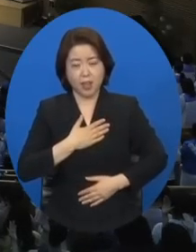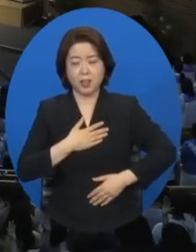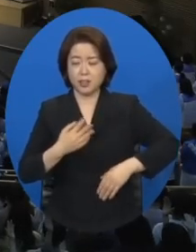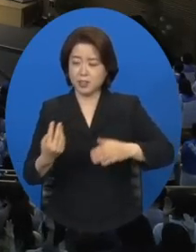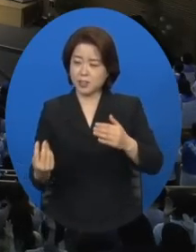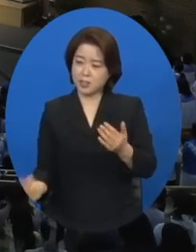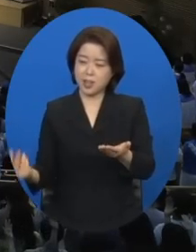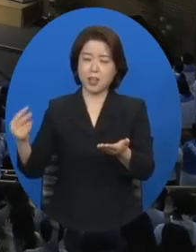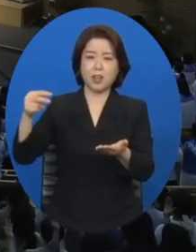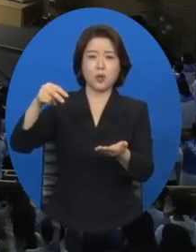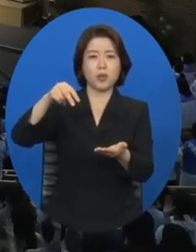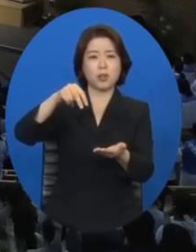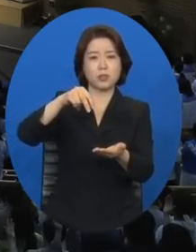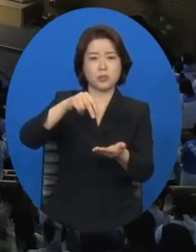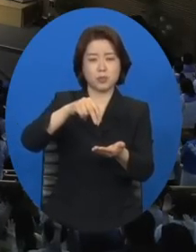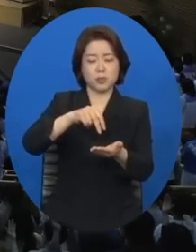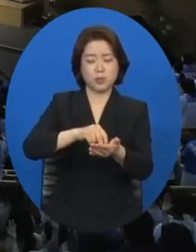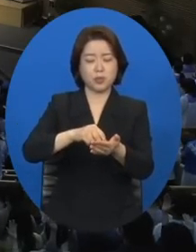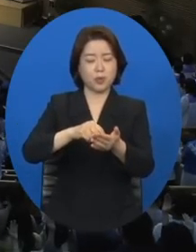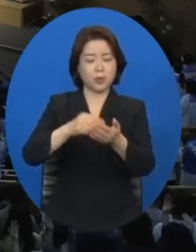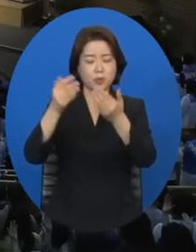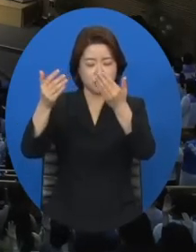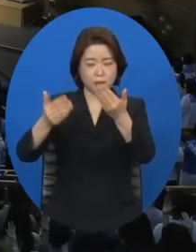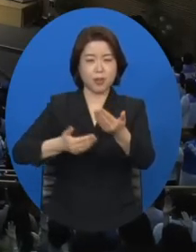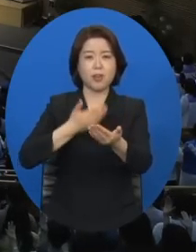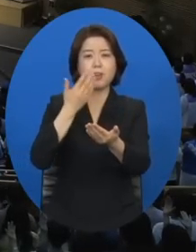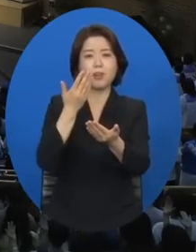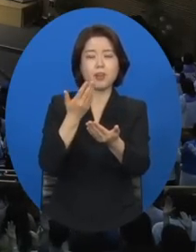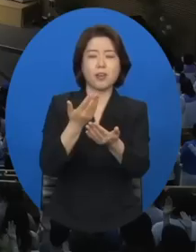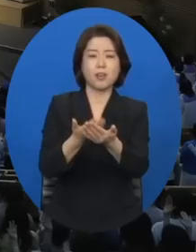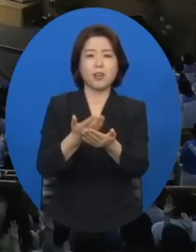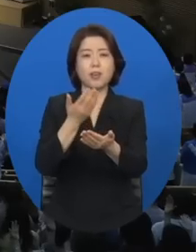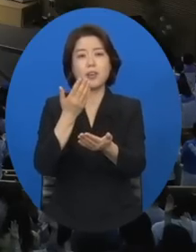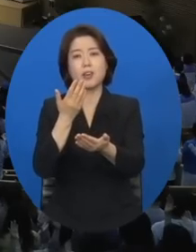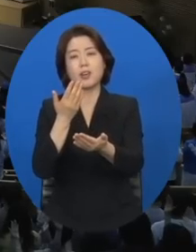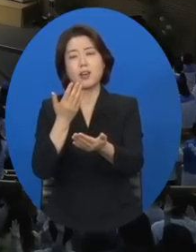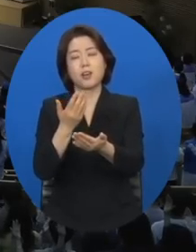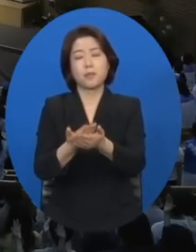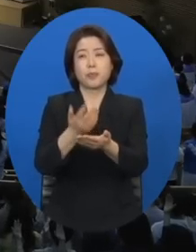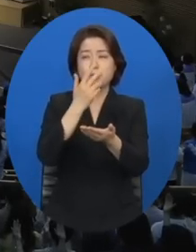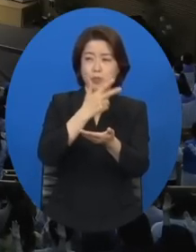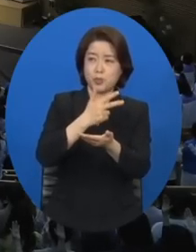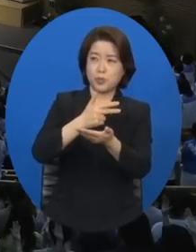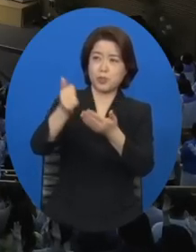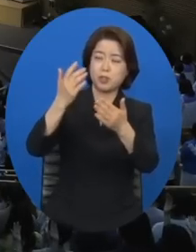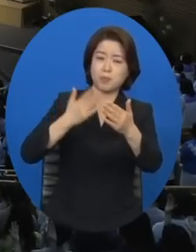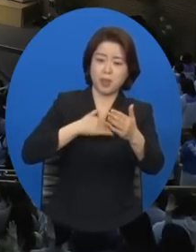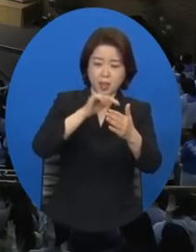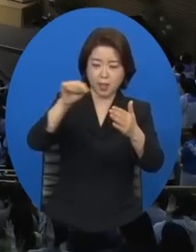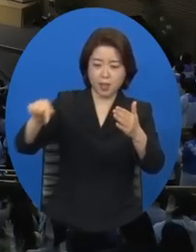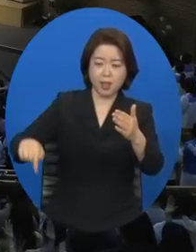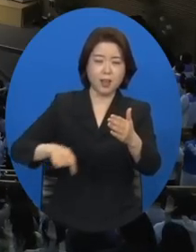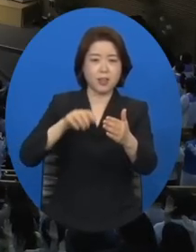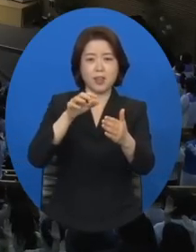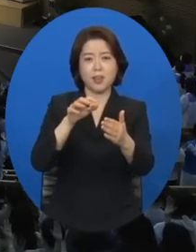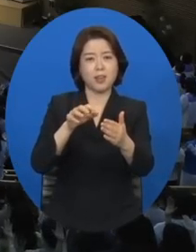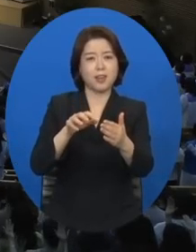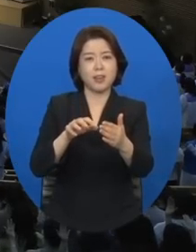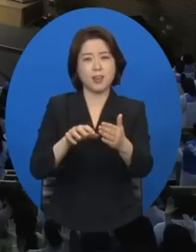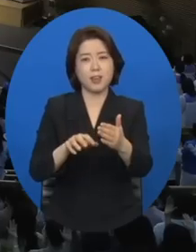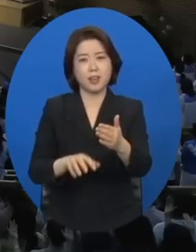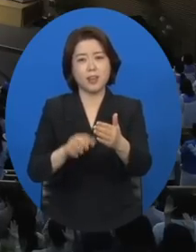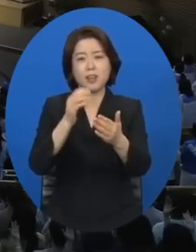에 나를 세워 주님 내 안에 주님 내 안에 주님 내